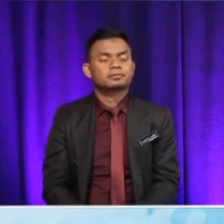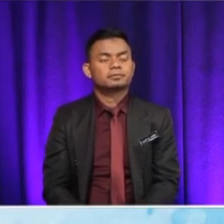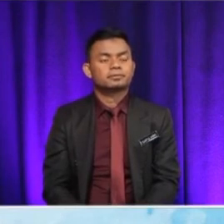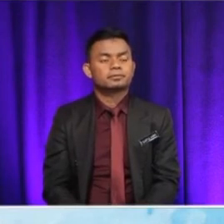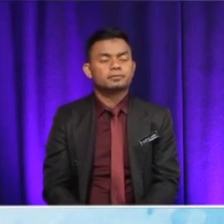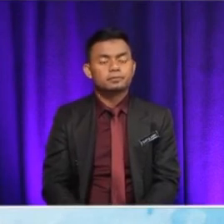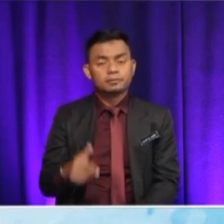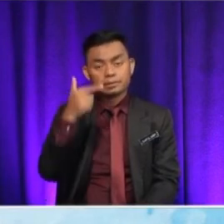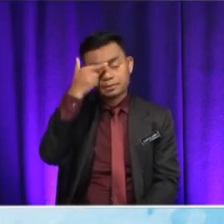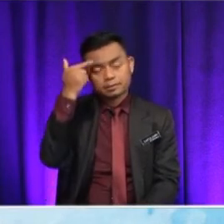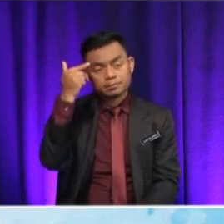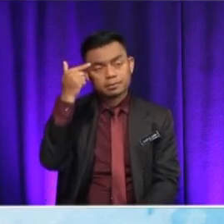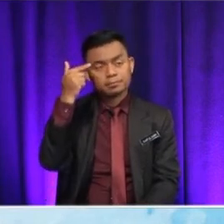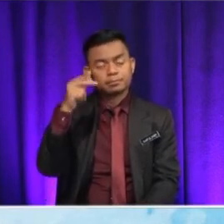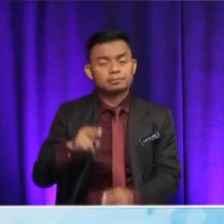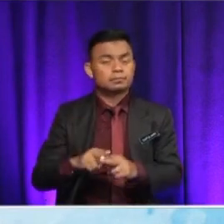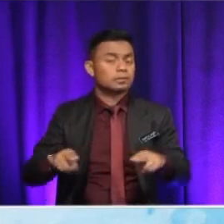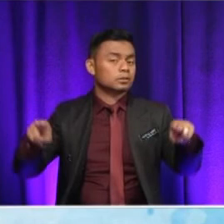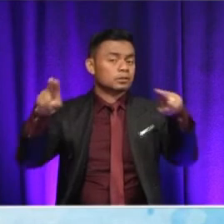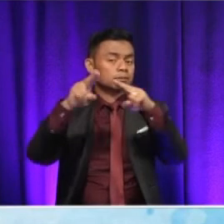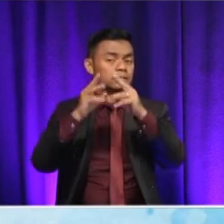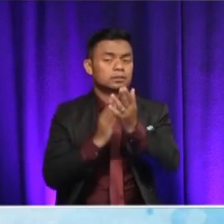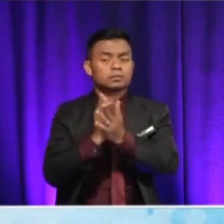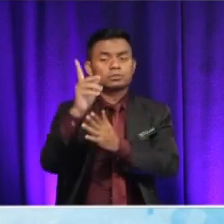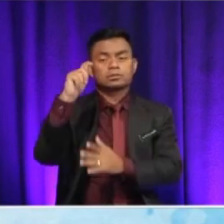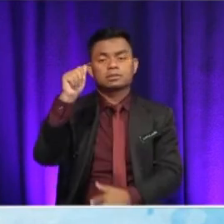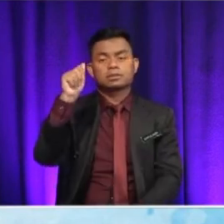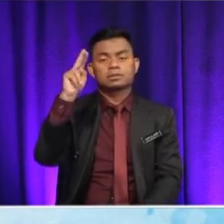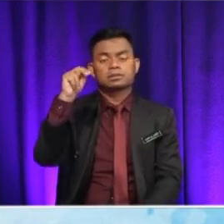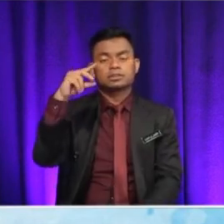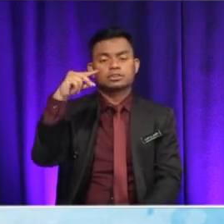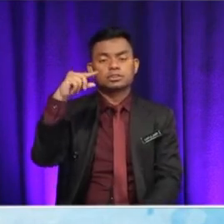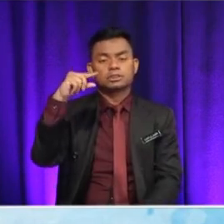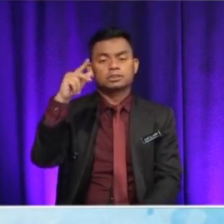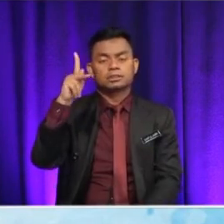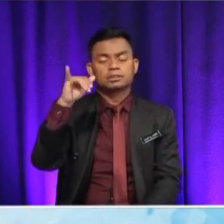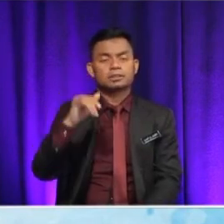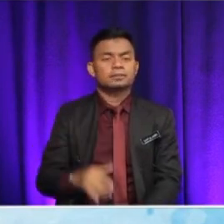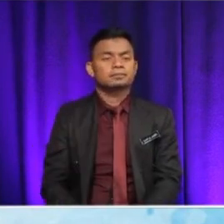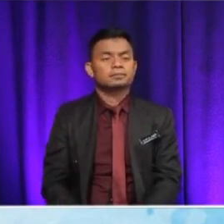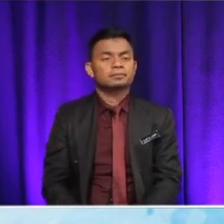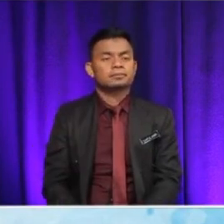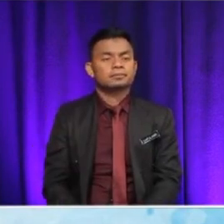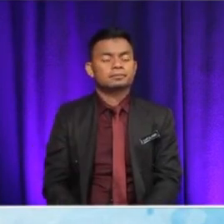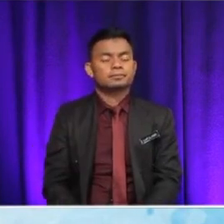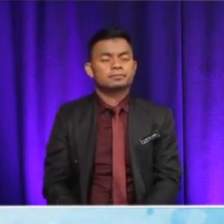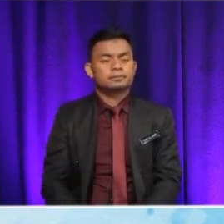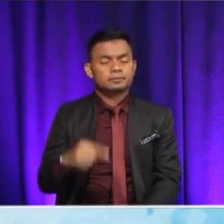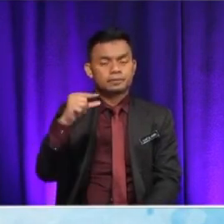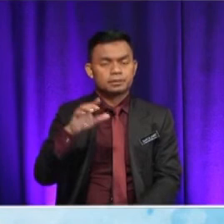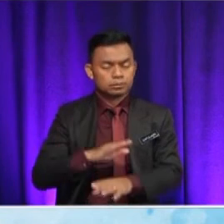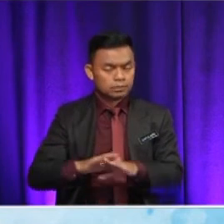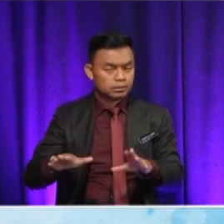kita tengok daripada paip utama dia pergi ke tangki, bekalan air langsung. So warna hijau ialah bekalan air tidak